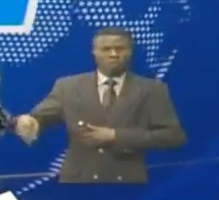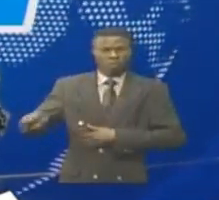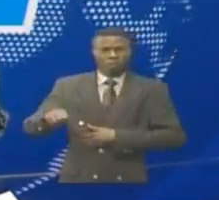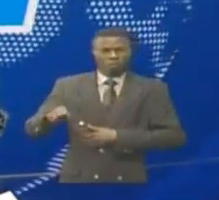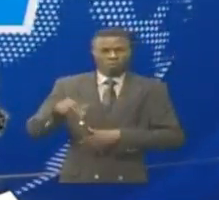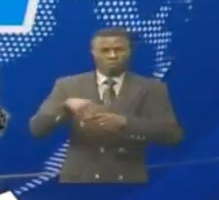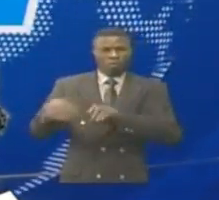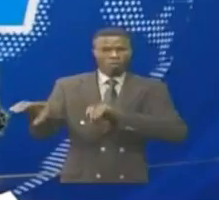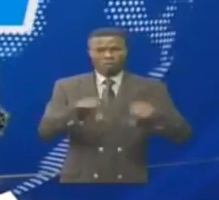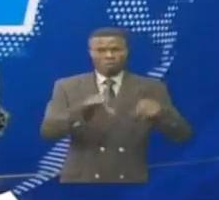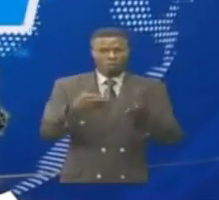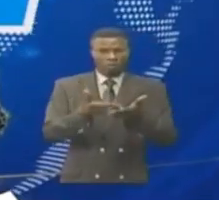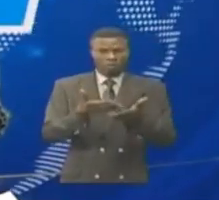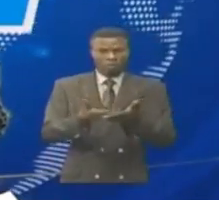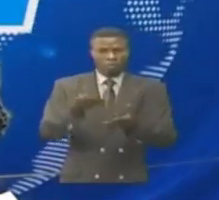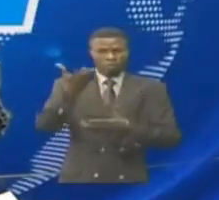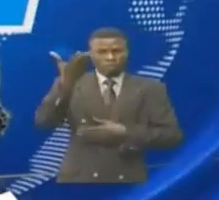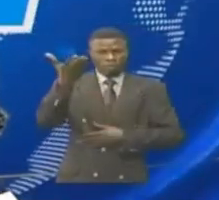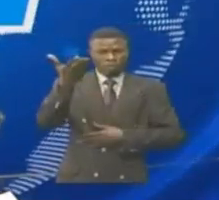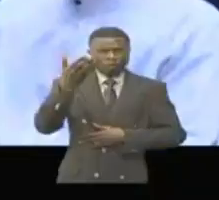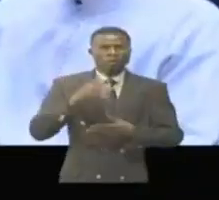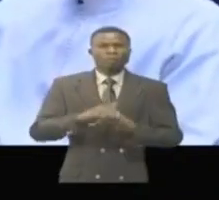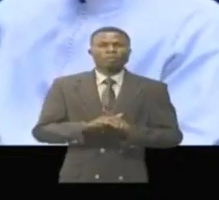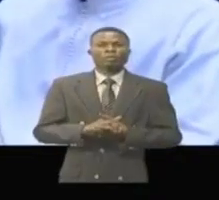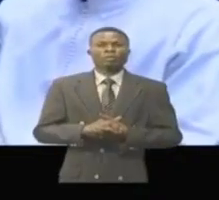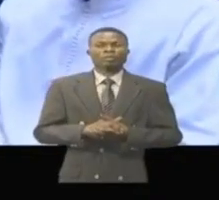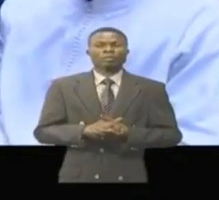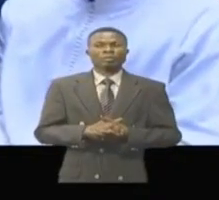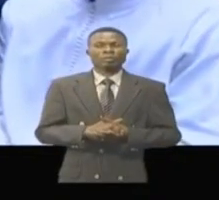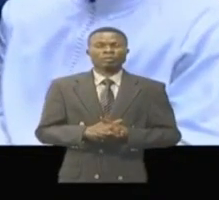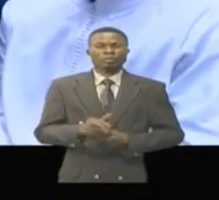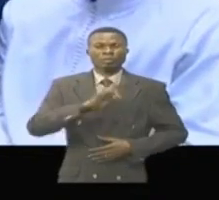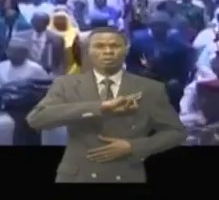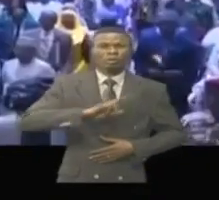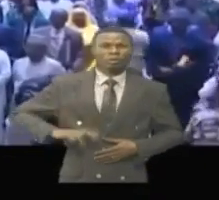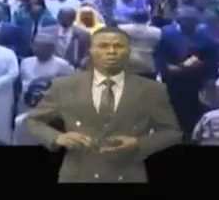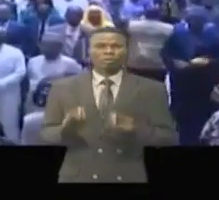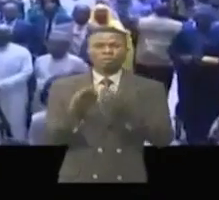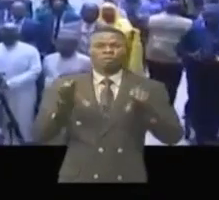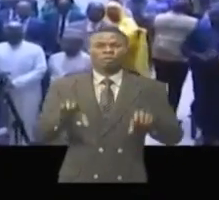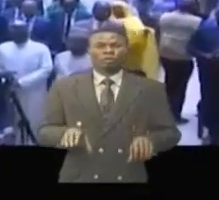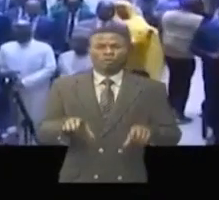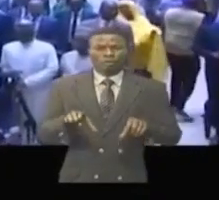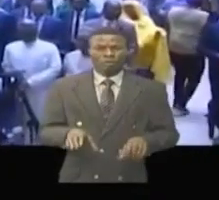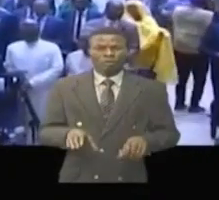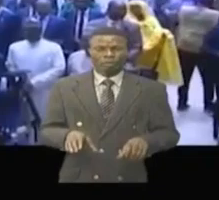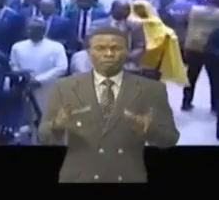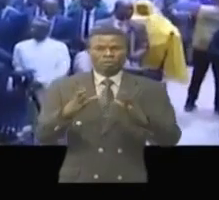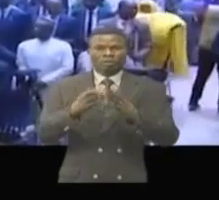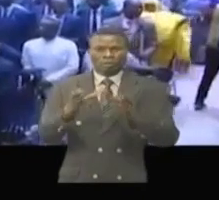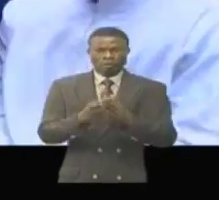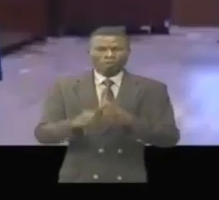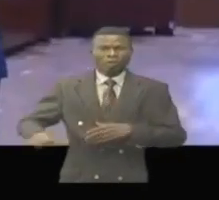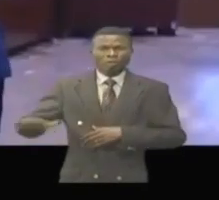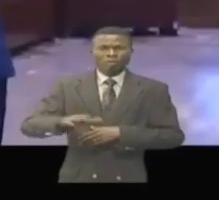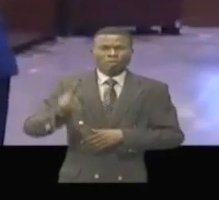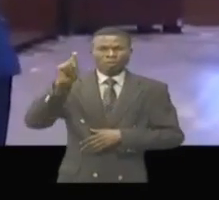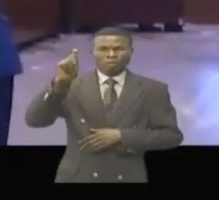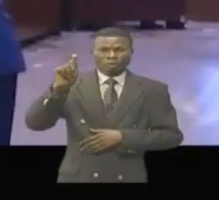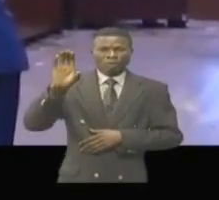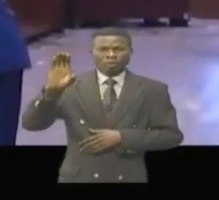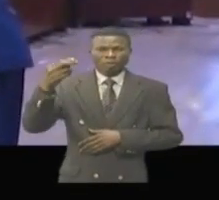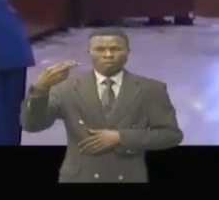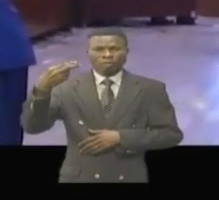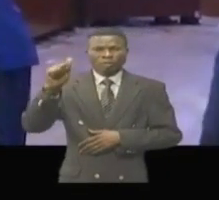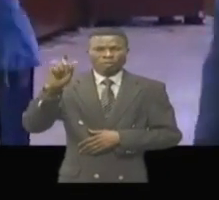cette cérémonie. Images et commentaires. La République démocratique du Congo et la République du Tchad entretiennent